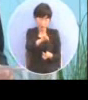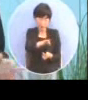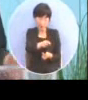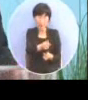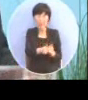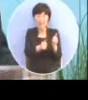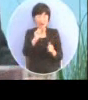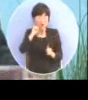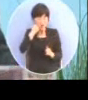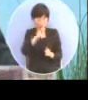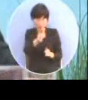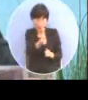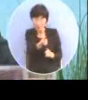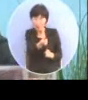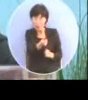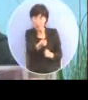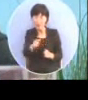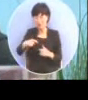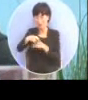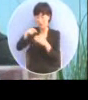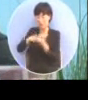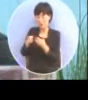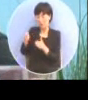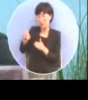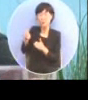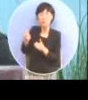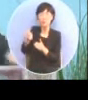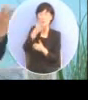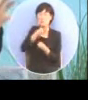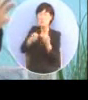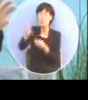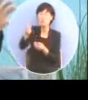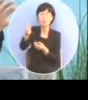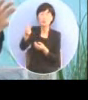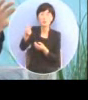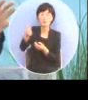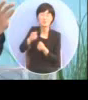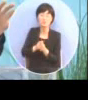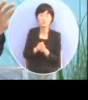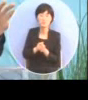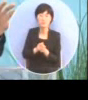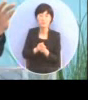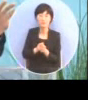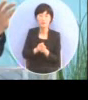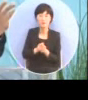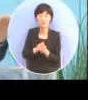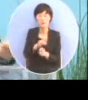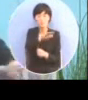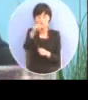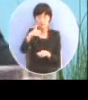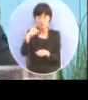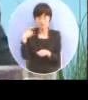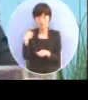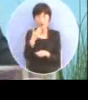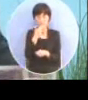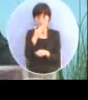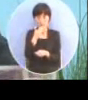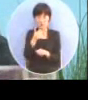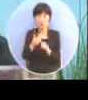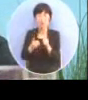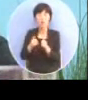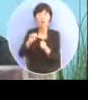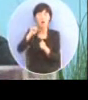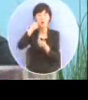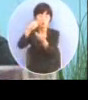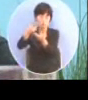Vậy ai thử thách nhỏ thì cái sự thử thách cũng rất nhỏ. Có nghĩa là Chúa cho chúng ta cái thử thách có thể chịu được.